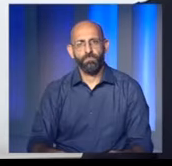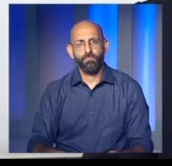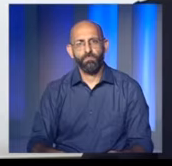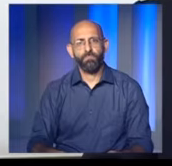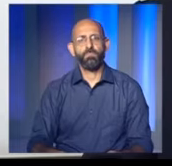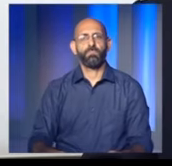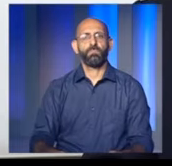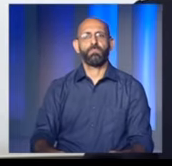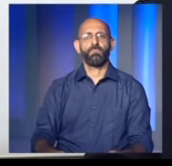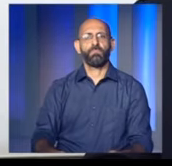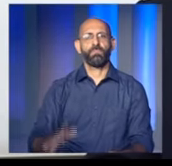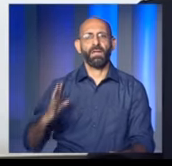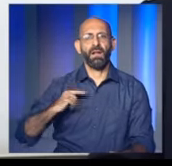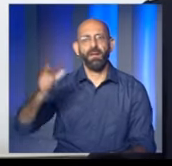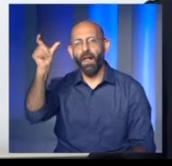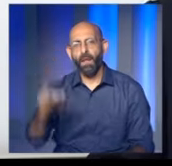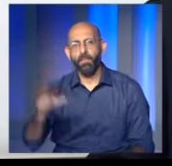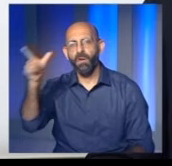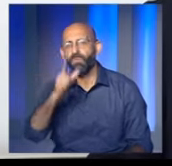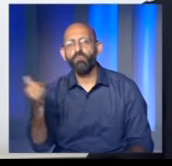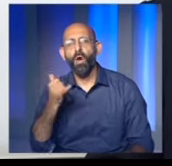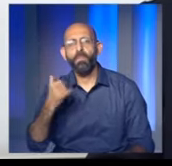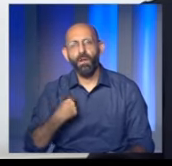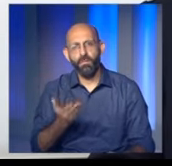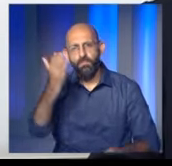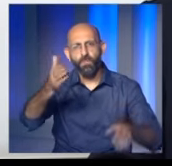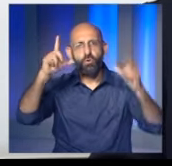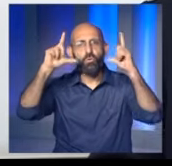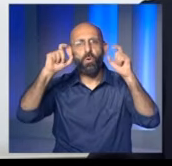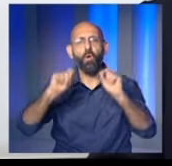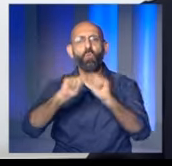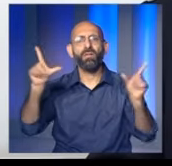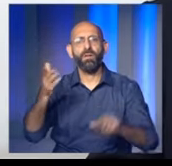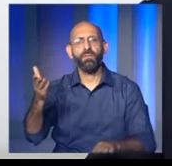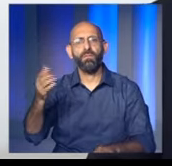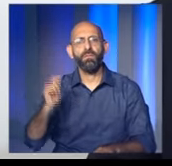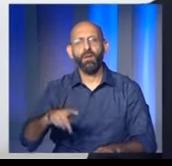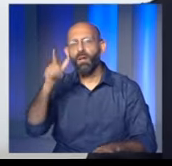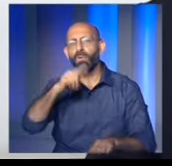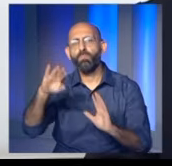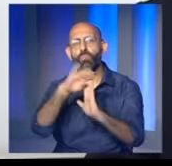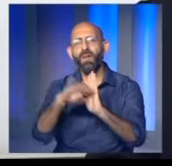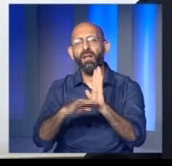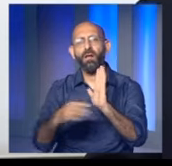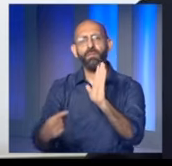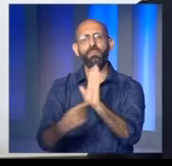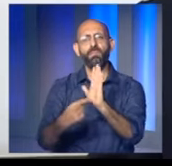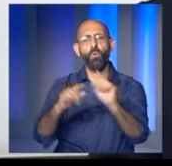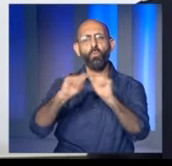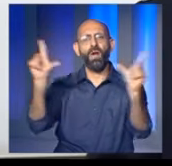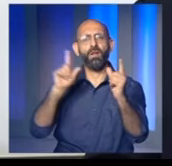حطيناه بصورة تحركنا كتكتل الاعتدال الوطني التي نقوم به في مبادرة